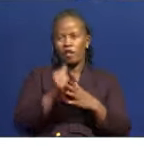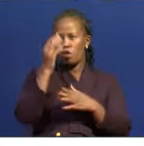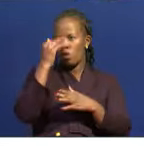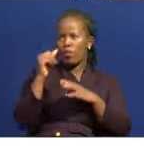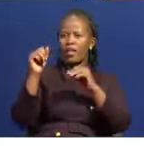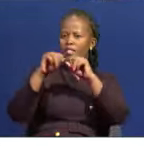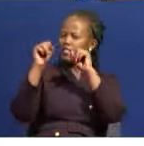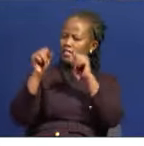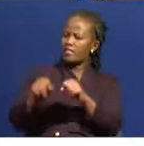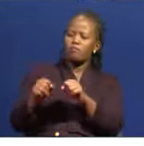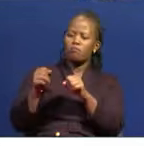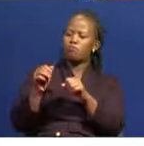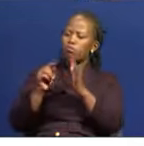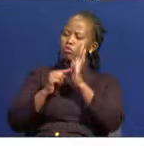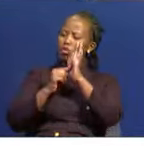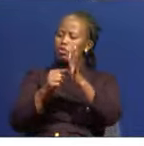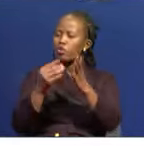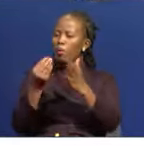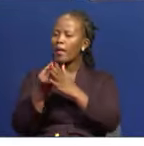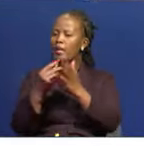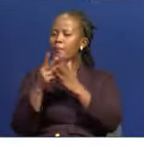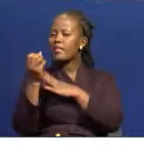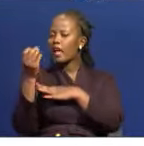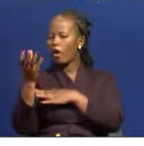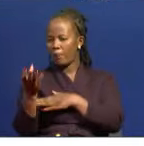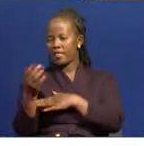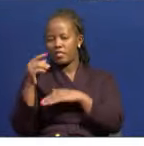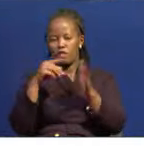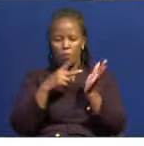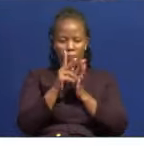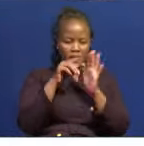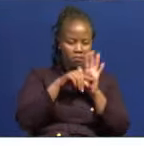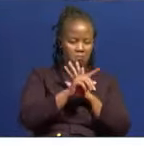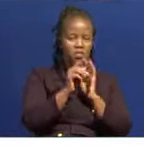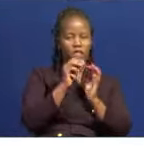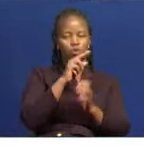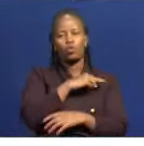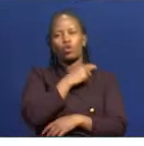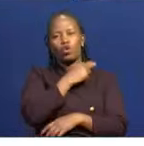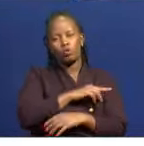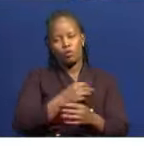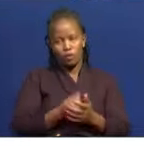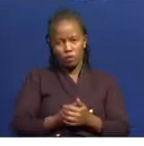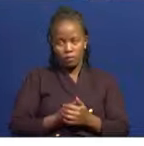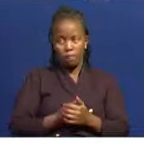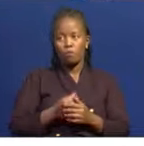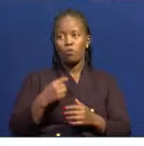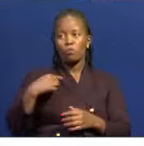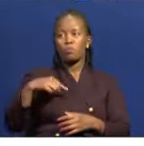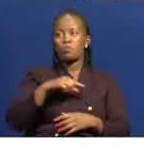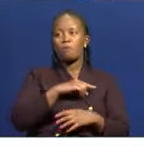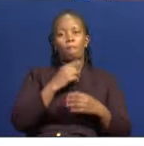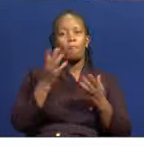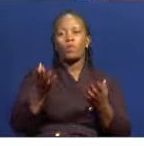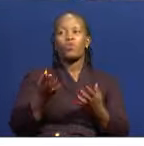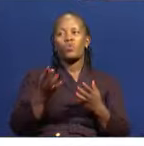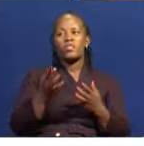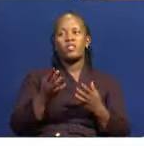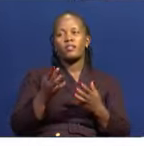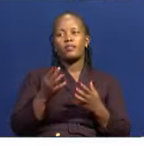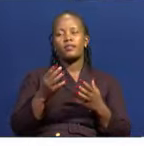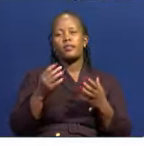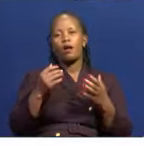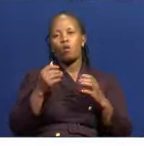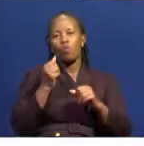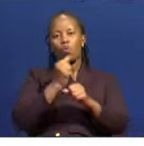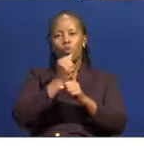how much you're supposed to pay, and you make your payments, and you walk to the hospital. What we are simply saying, we are not going to be manual.